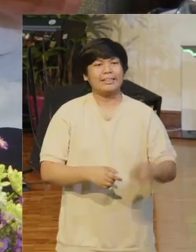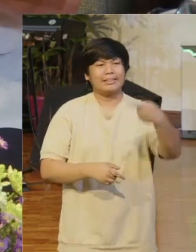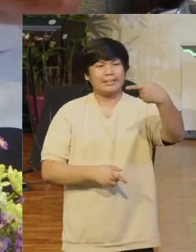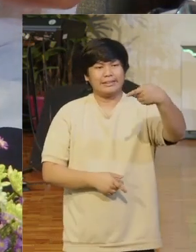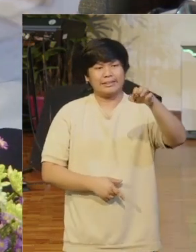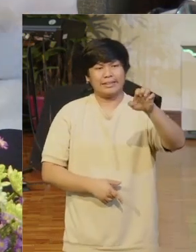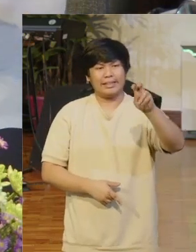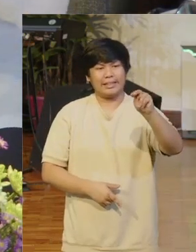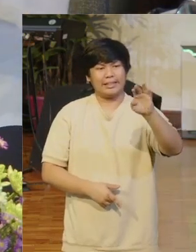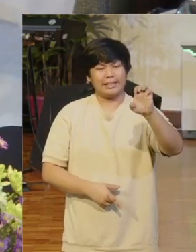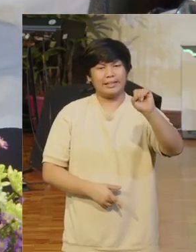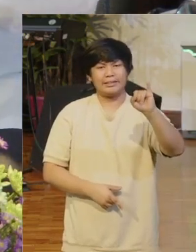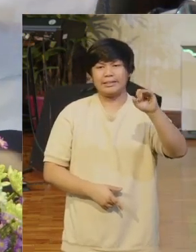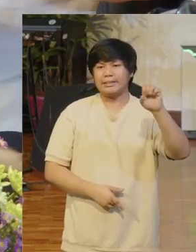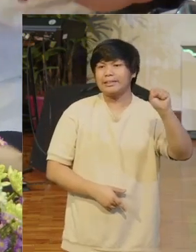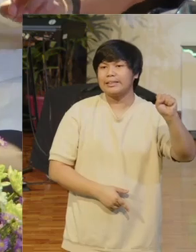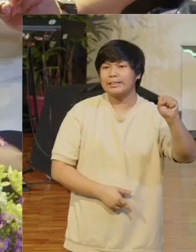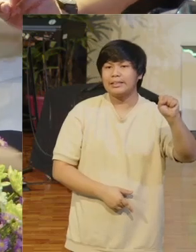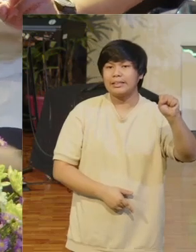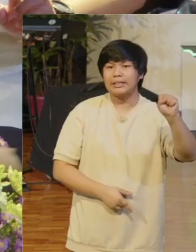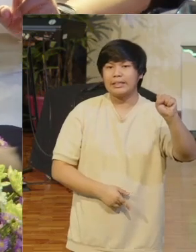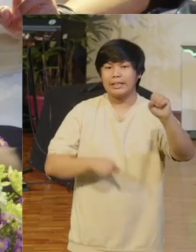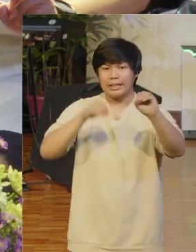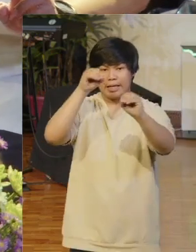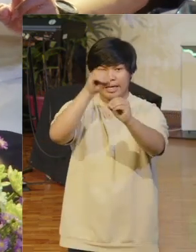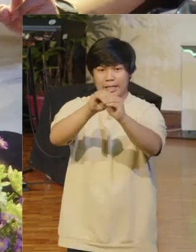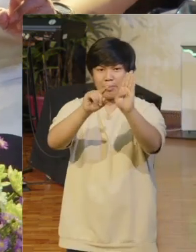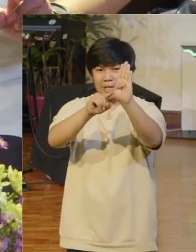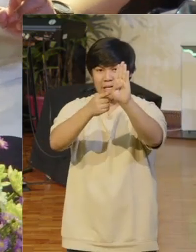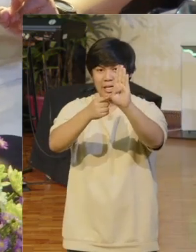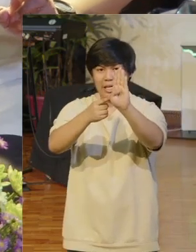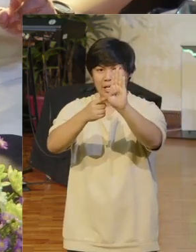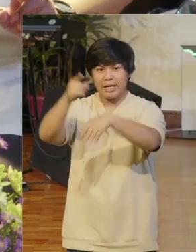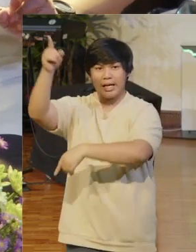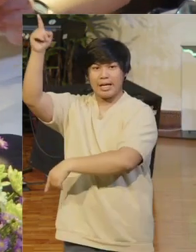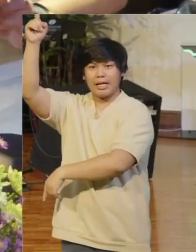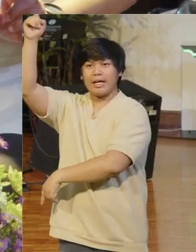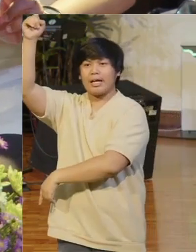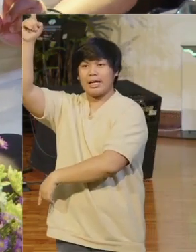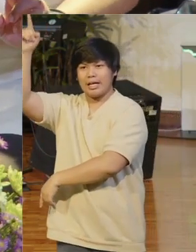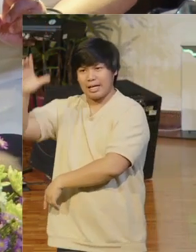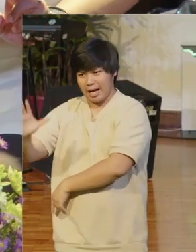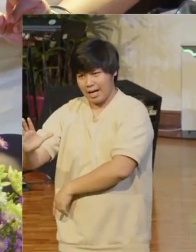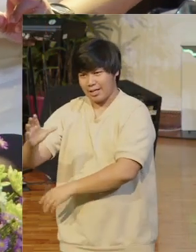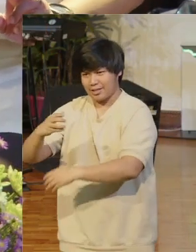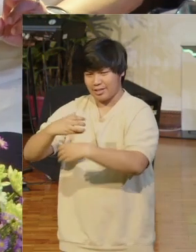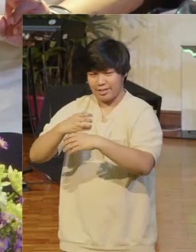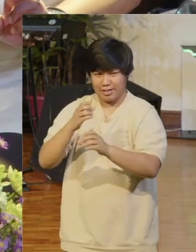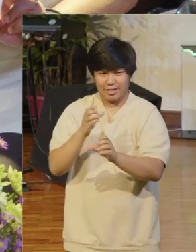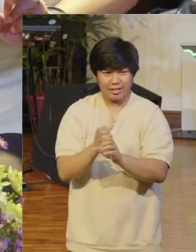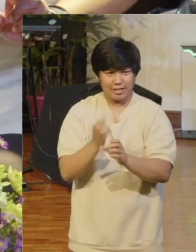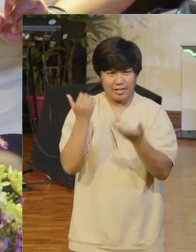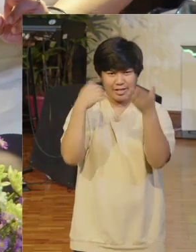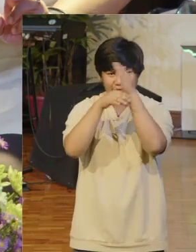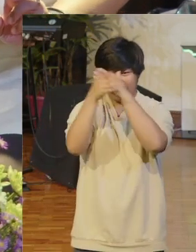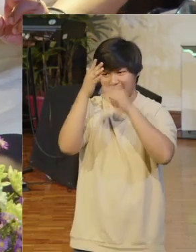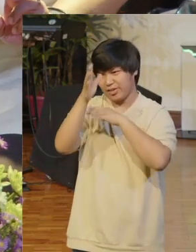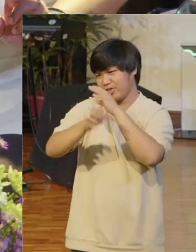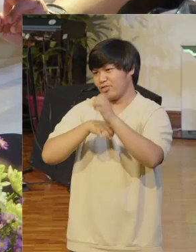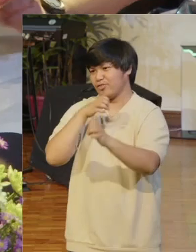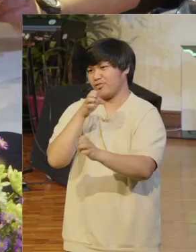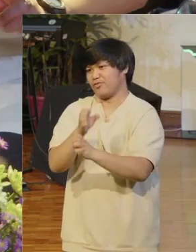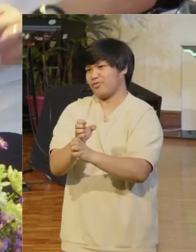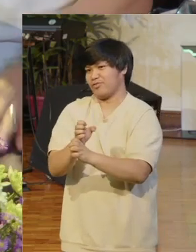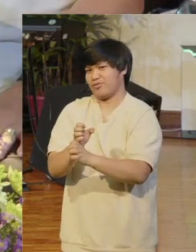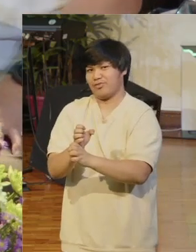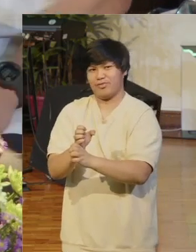sino? God! God created the heavens and the earth.